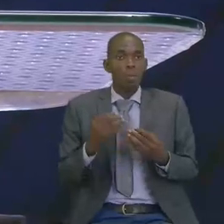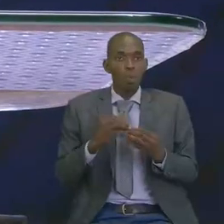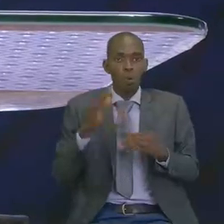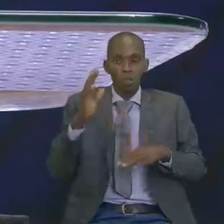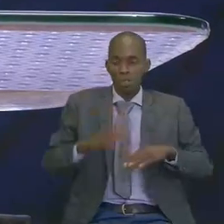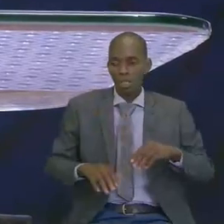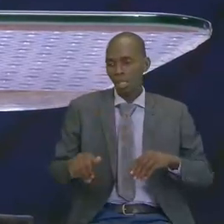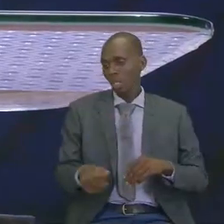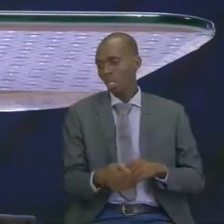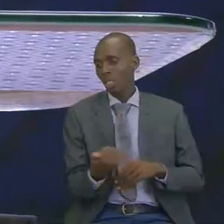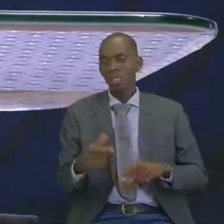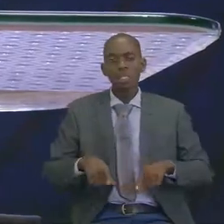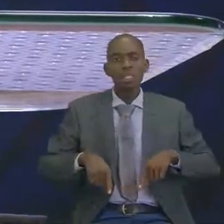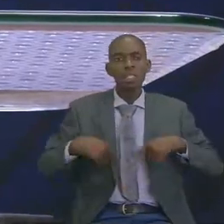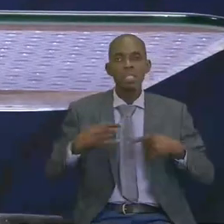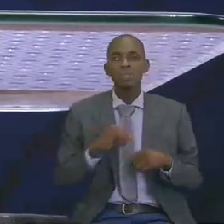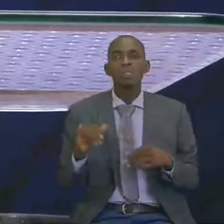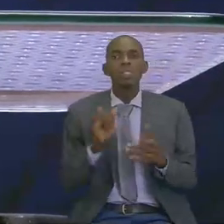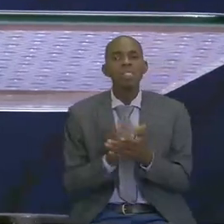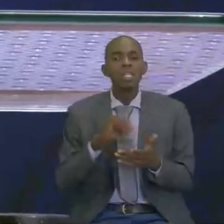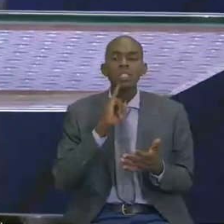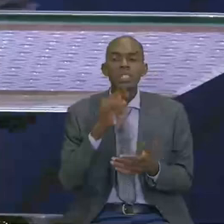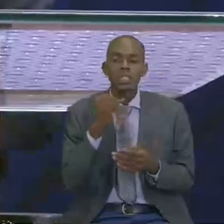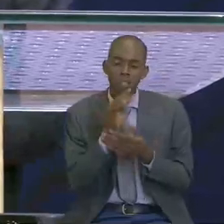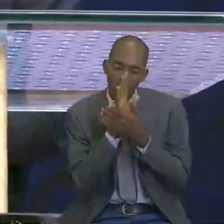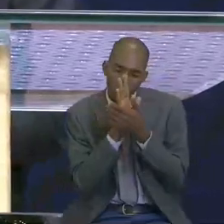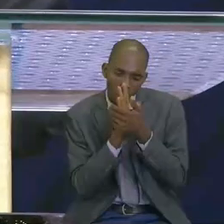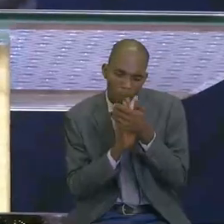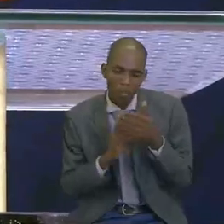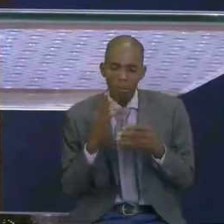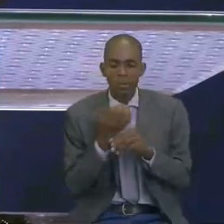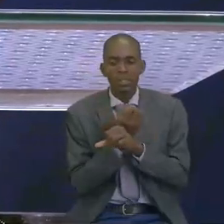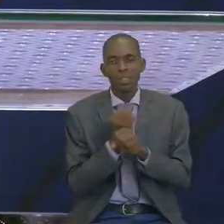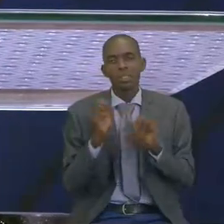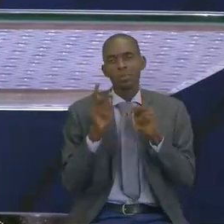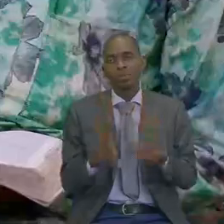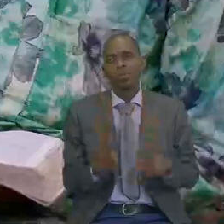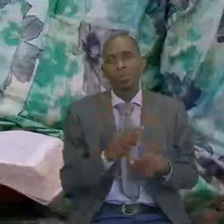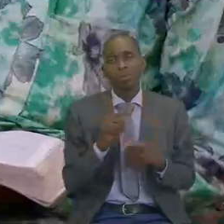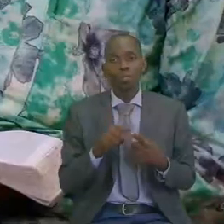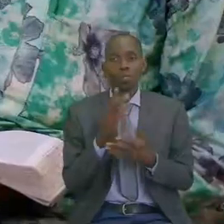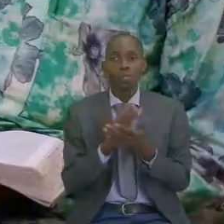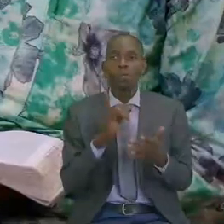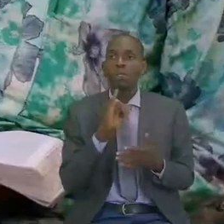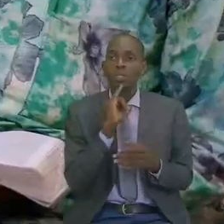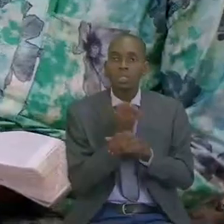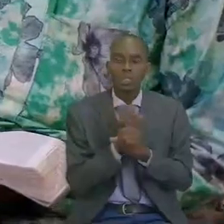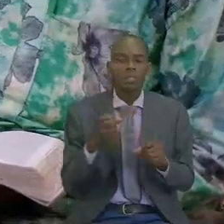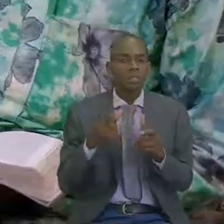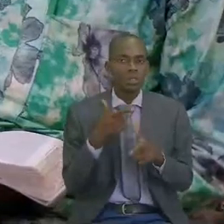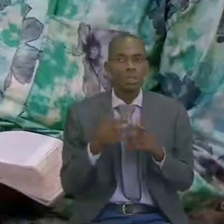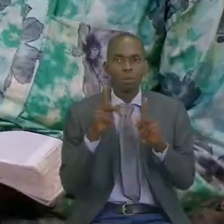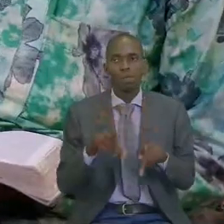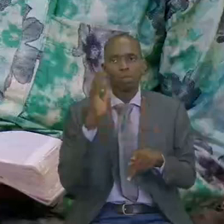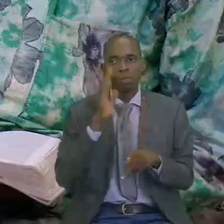à celle de tous les vivants. C'est l'humilité d'une âme sauvée. Si quelqu'un est sauvé, la personne